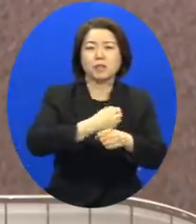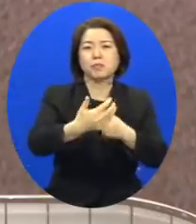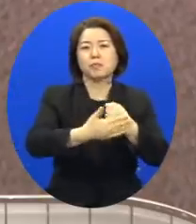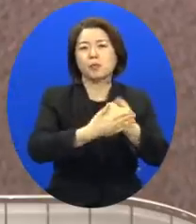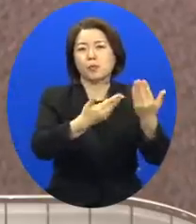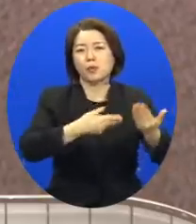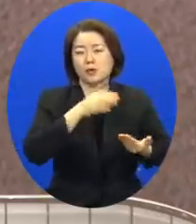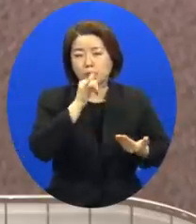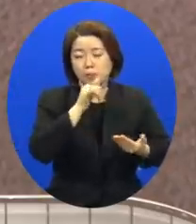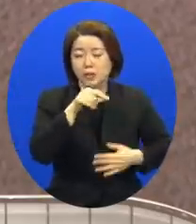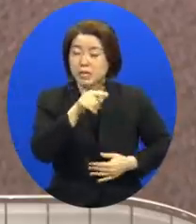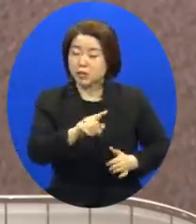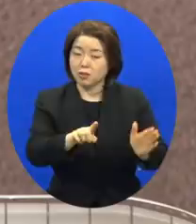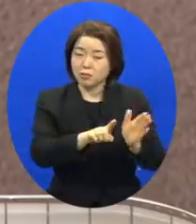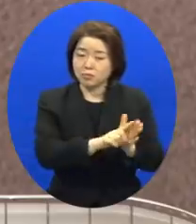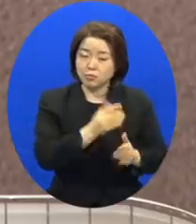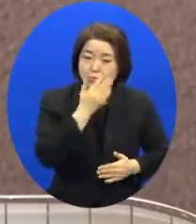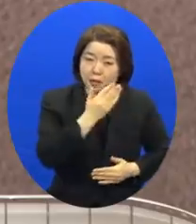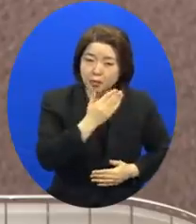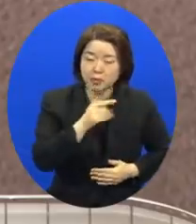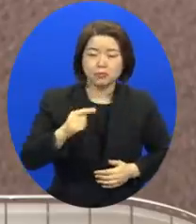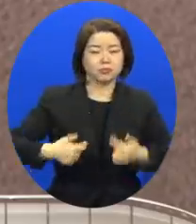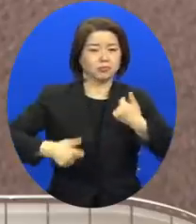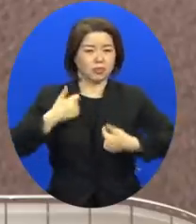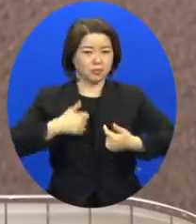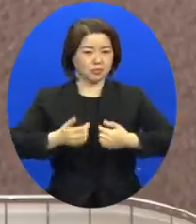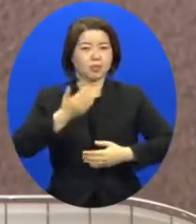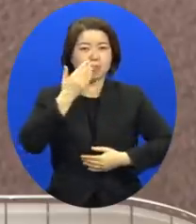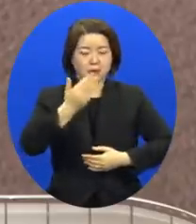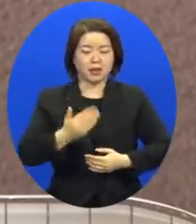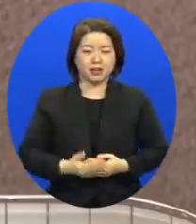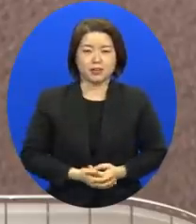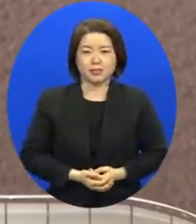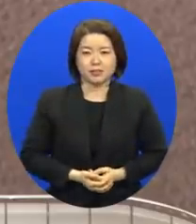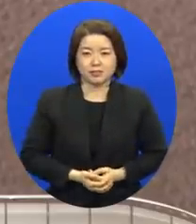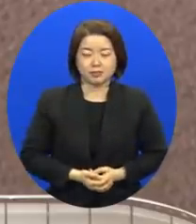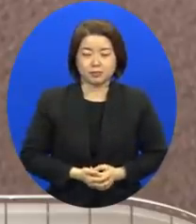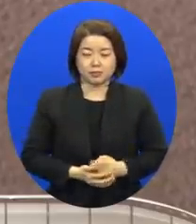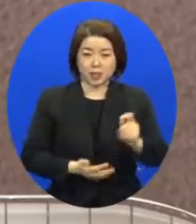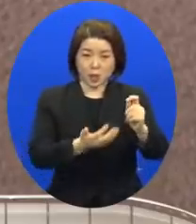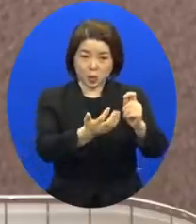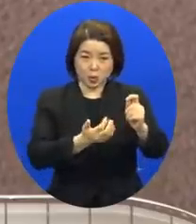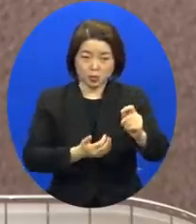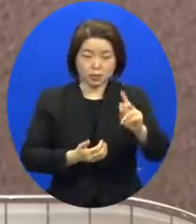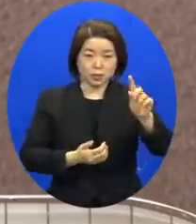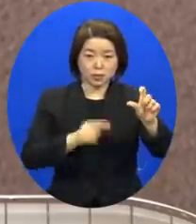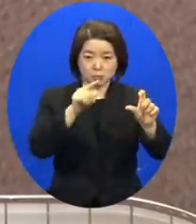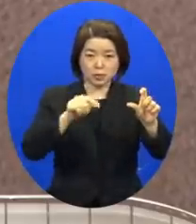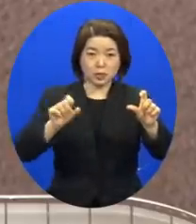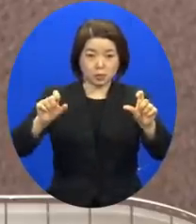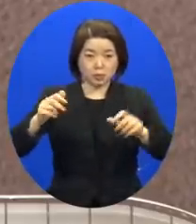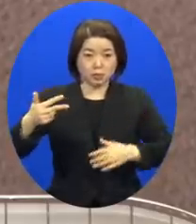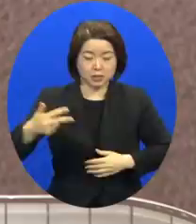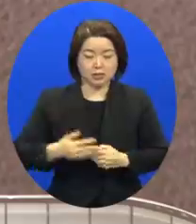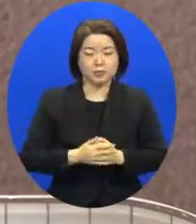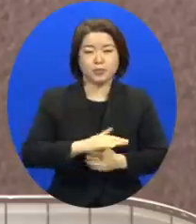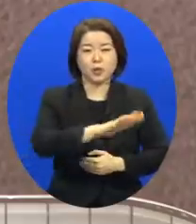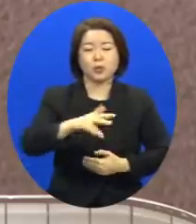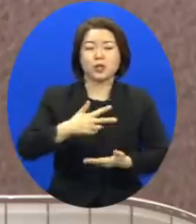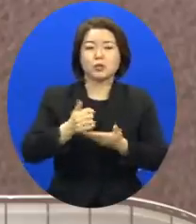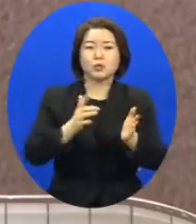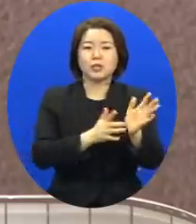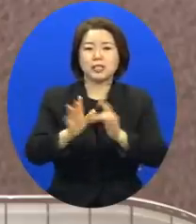사람은 기쁠 수 있는 거죠 고린도전서 15장 5 17절에 우리 주 예수 그리스도로 말미암아